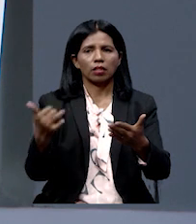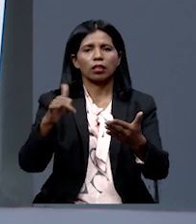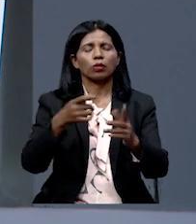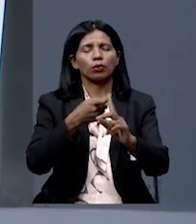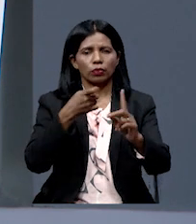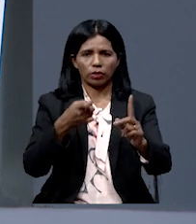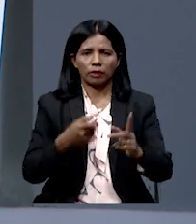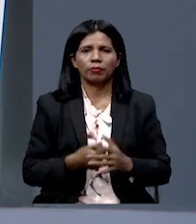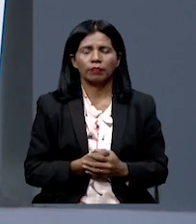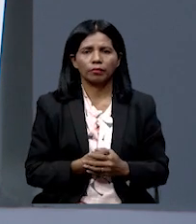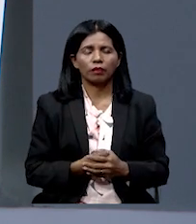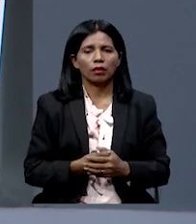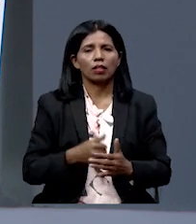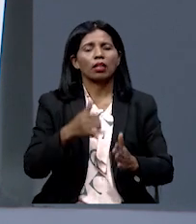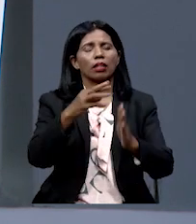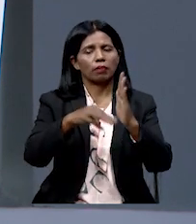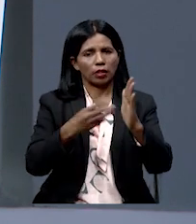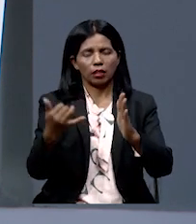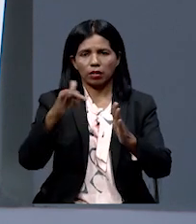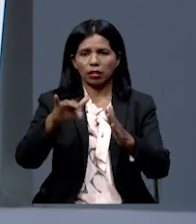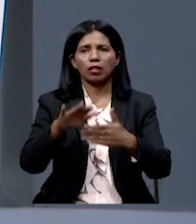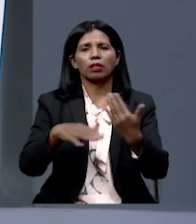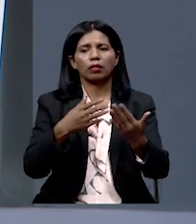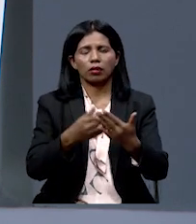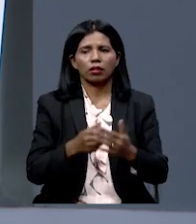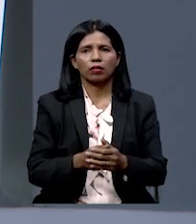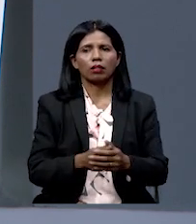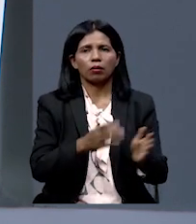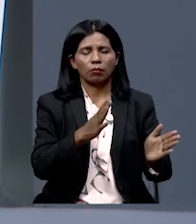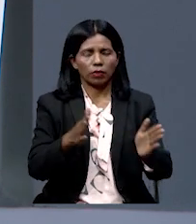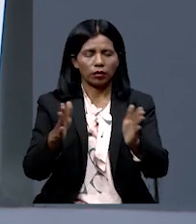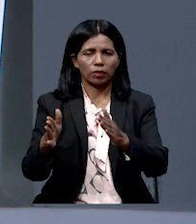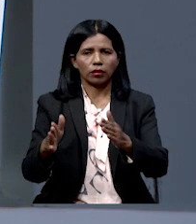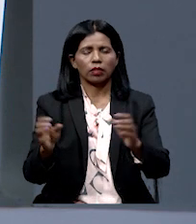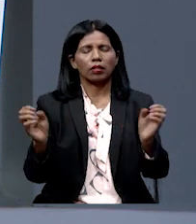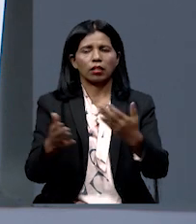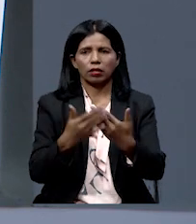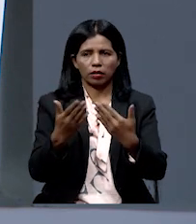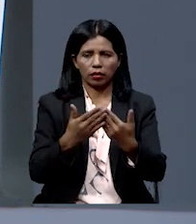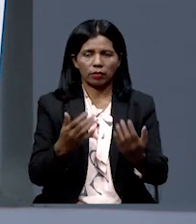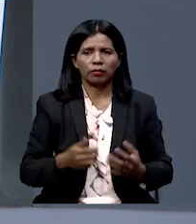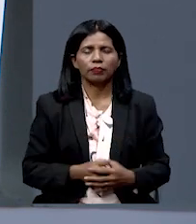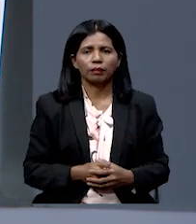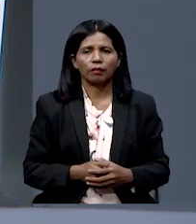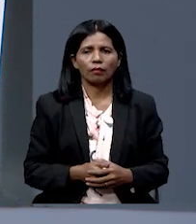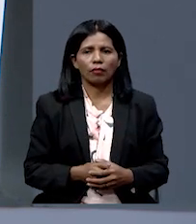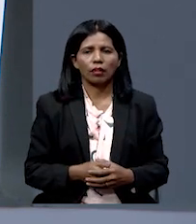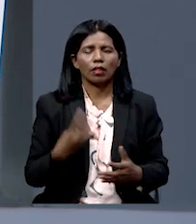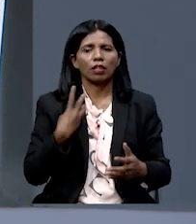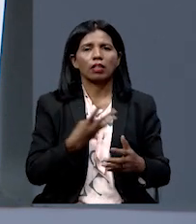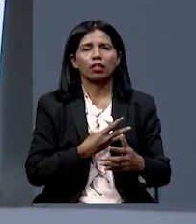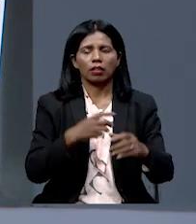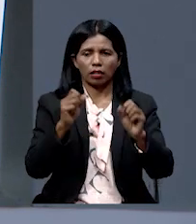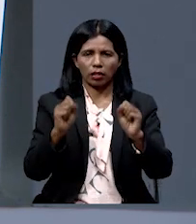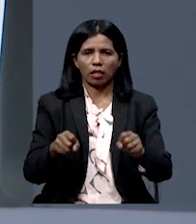sira e mai vemos sane sang una orang la proceso mos la simples ita tui ita tem